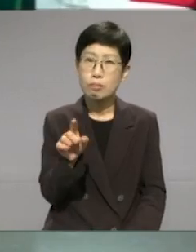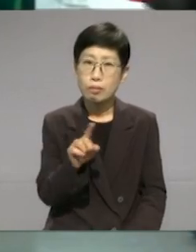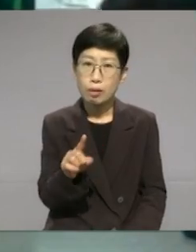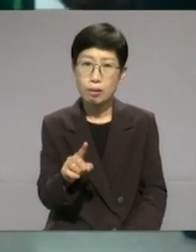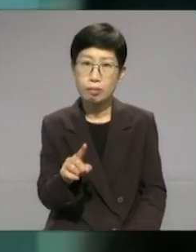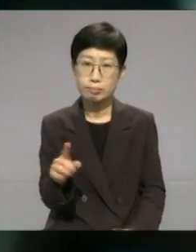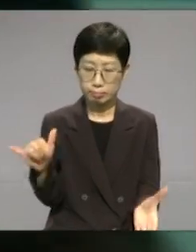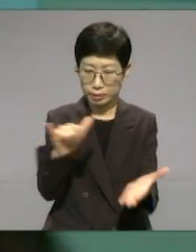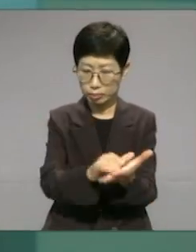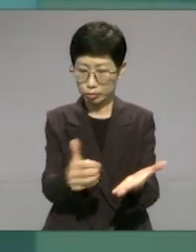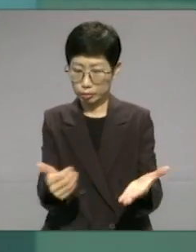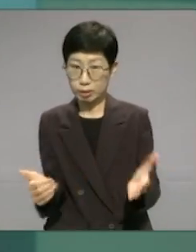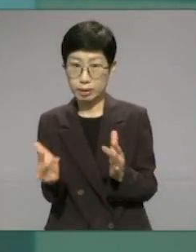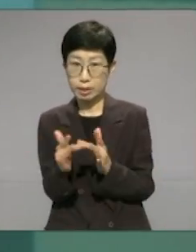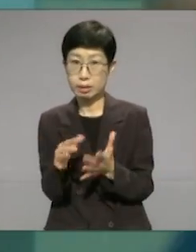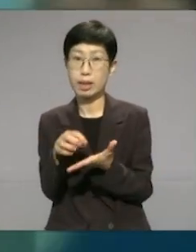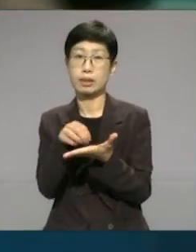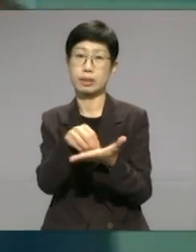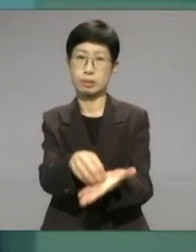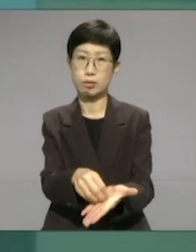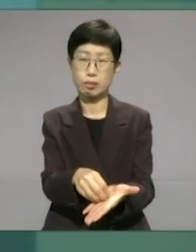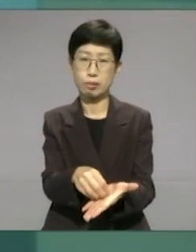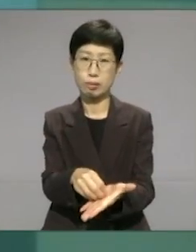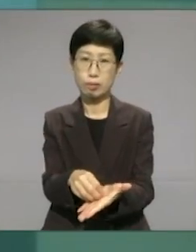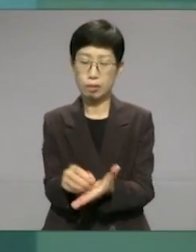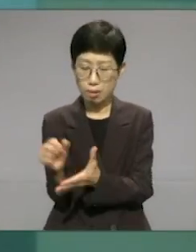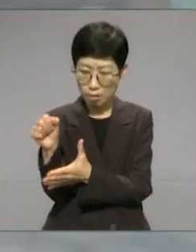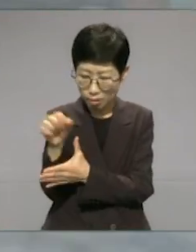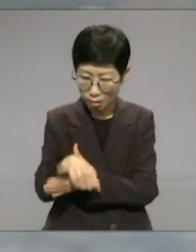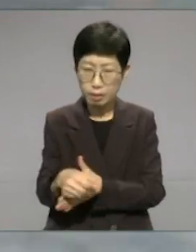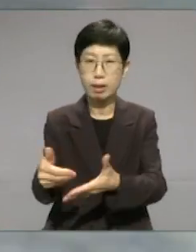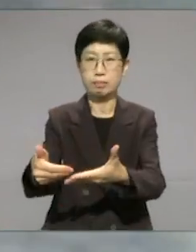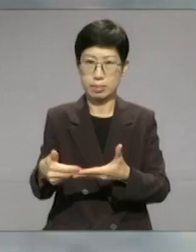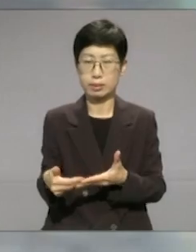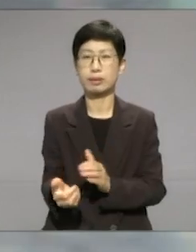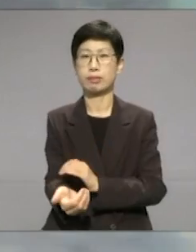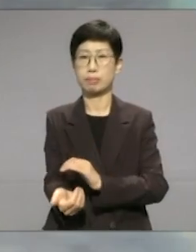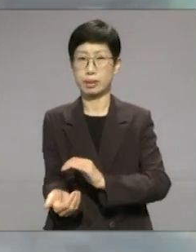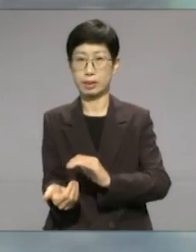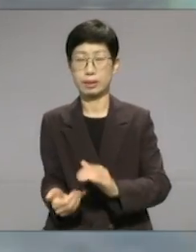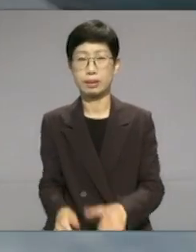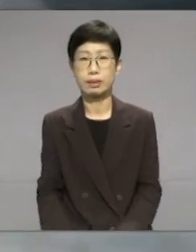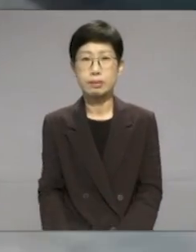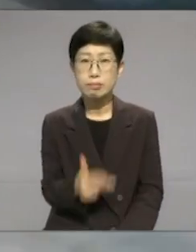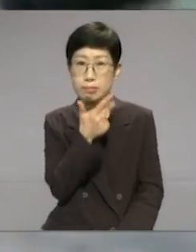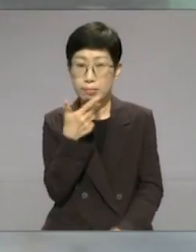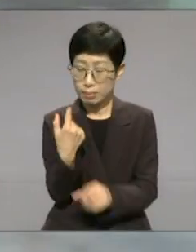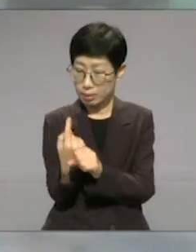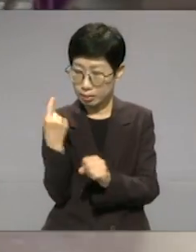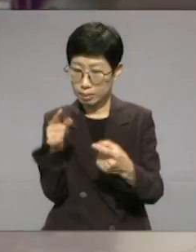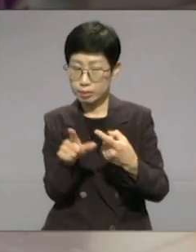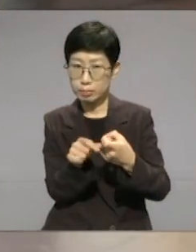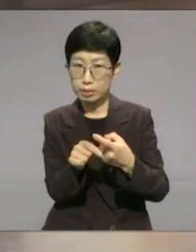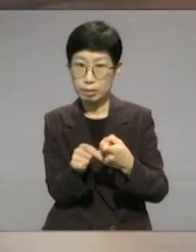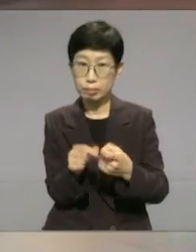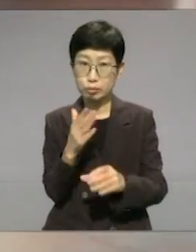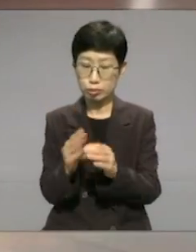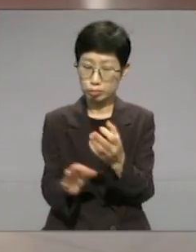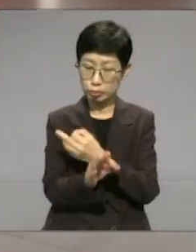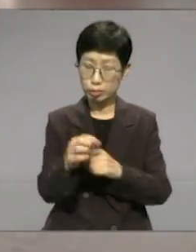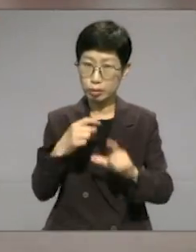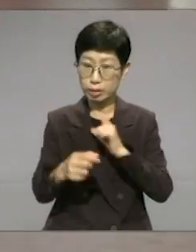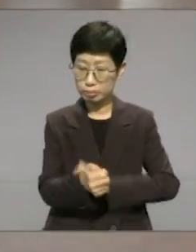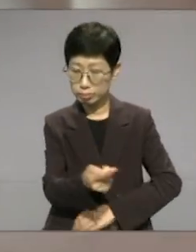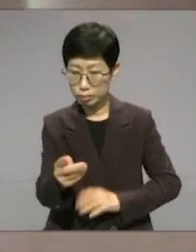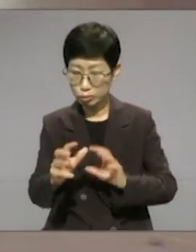입국전 온라인 등록 등을 통해 입국 허가를 받는 제도입니다 영국은 지난해 11월 카타르 등 중동 일부